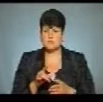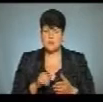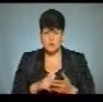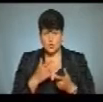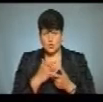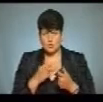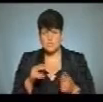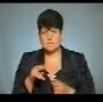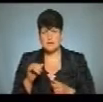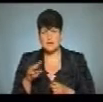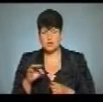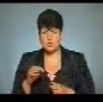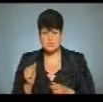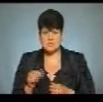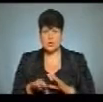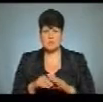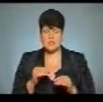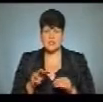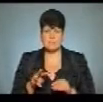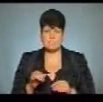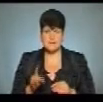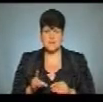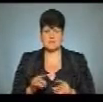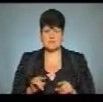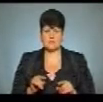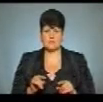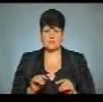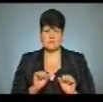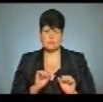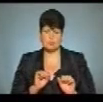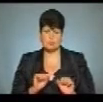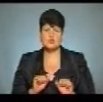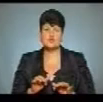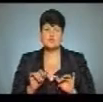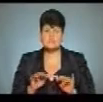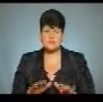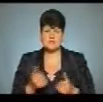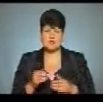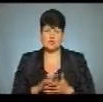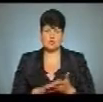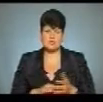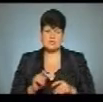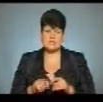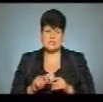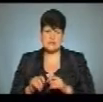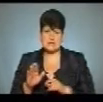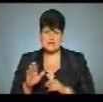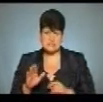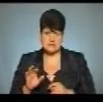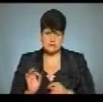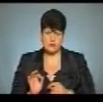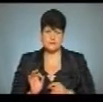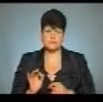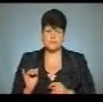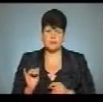оголошення підозри та обрання міри запобіжного заходу. Триває слідство за частиною 1 статті 115 Кримінального кодексу